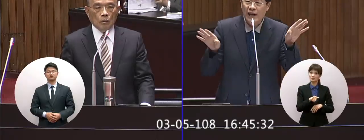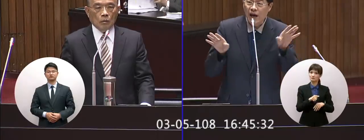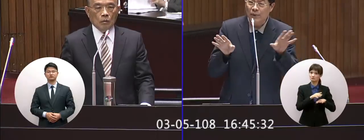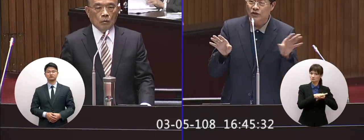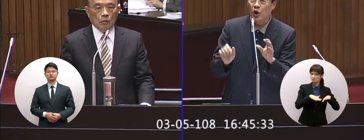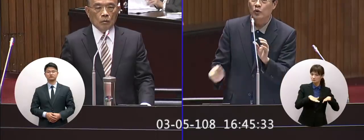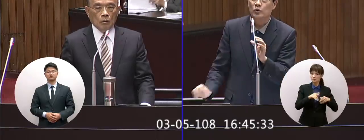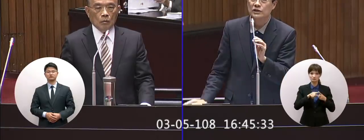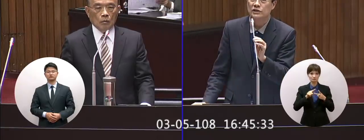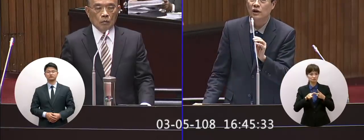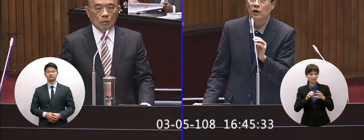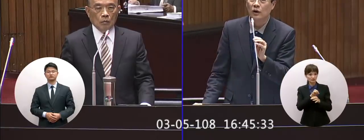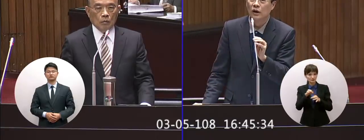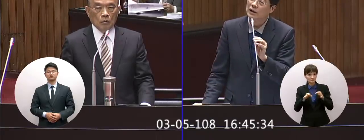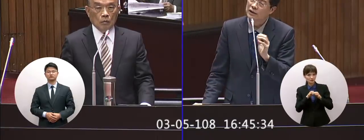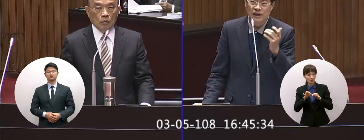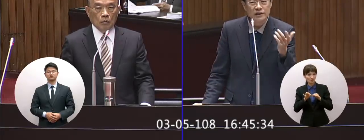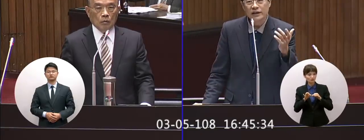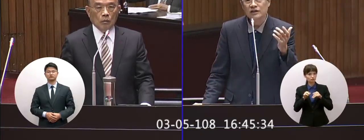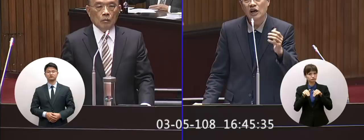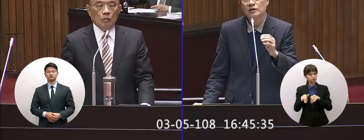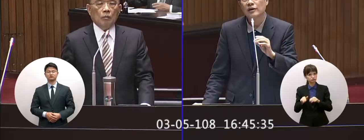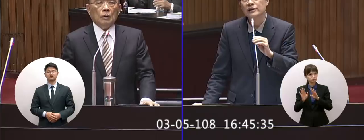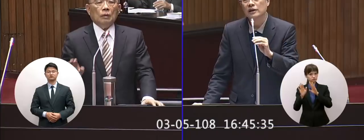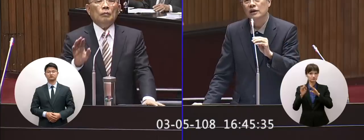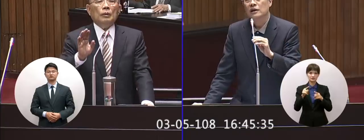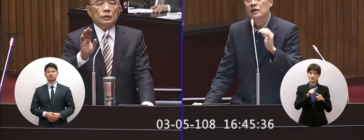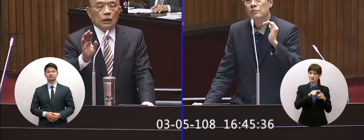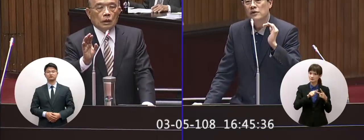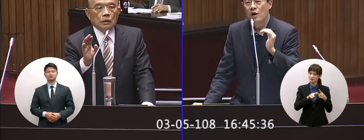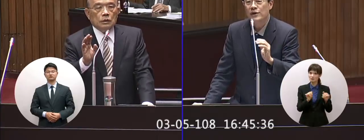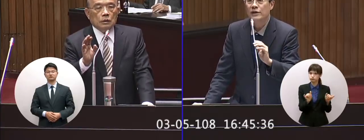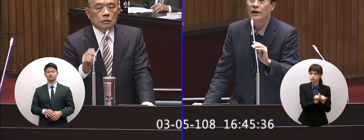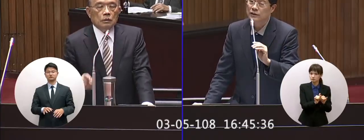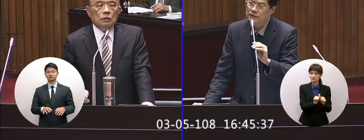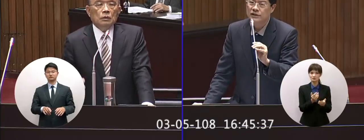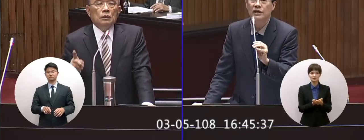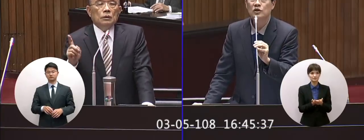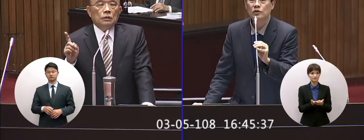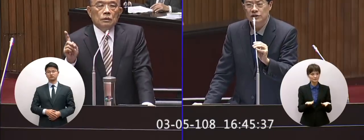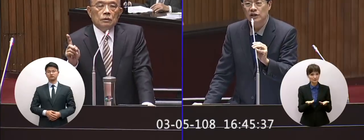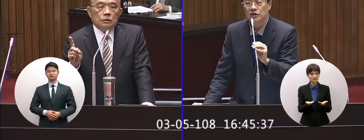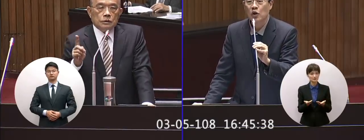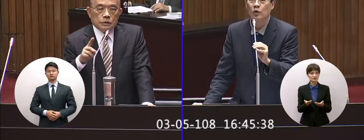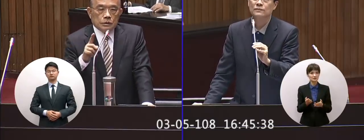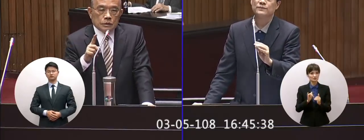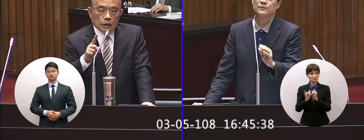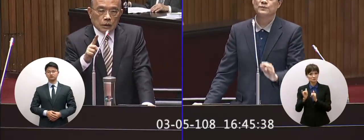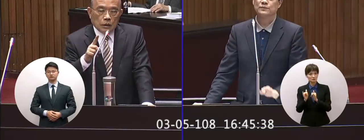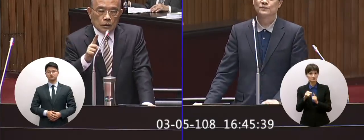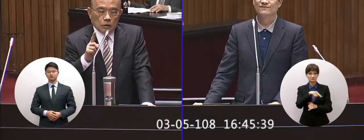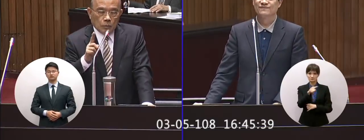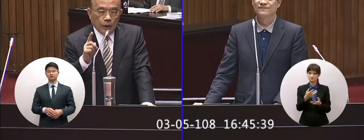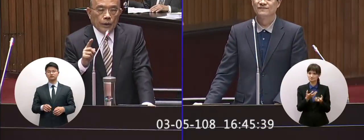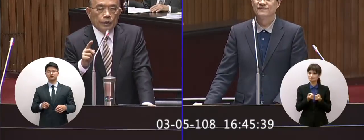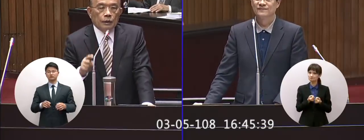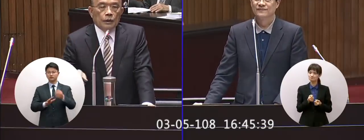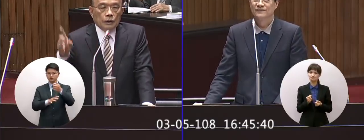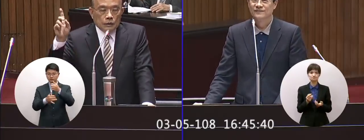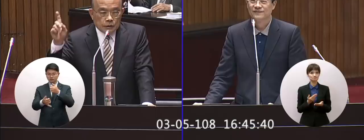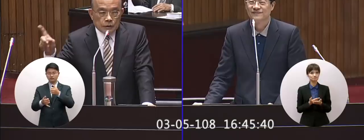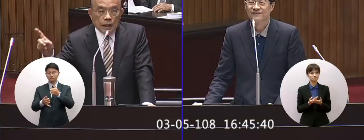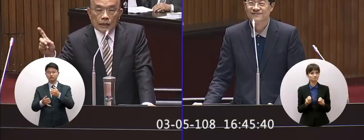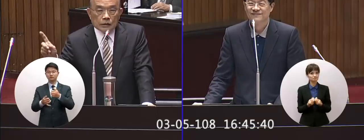展两边冲突的时候，真的要找到一个人民可以接受的折冲。 这个委